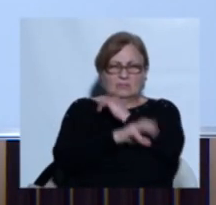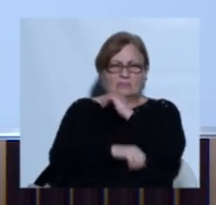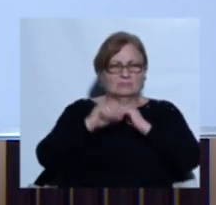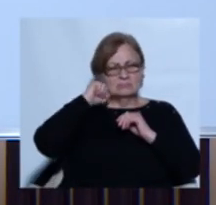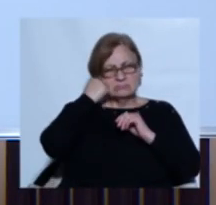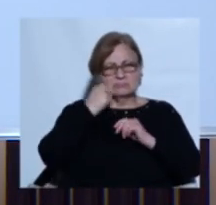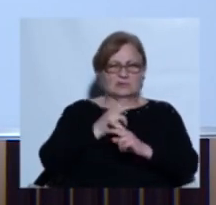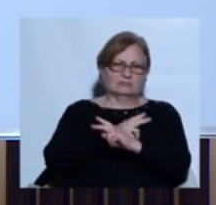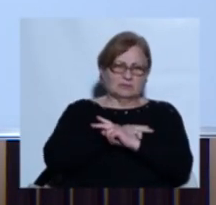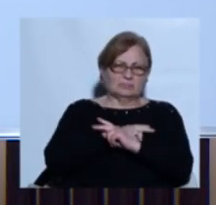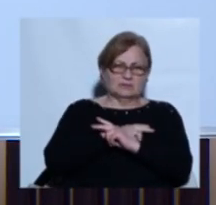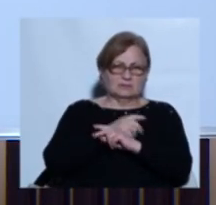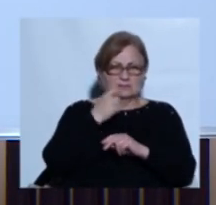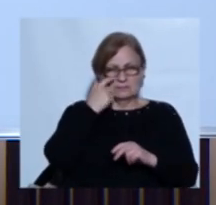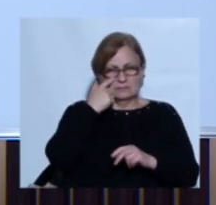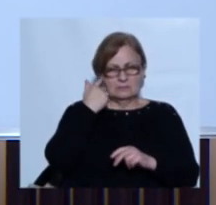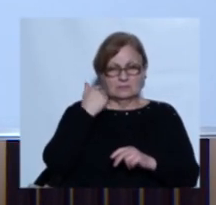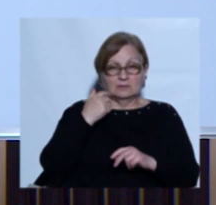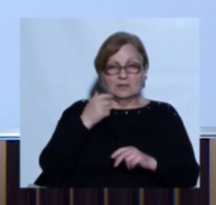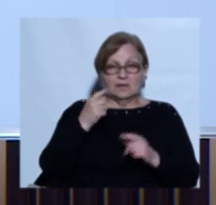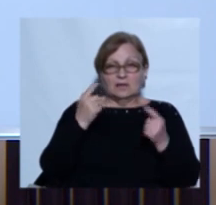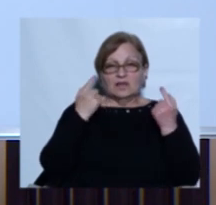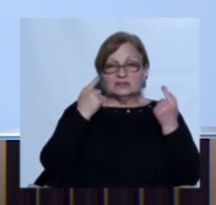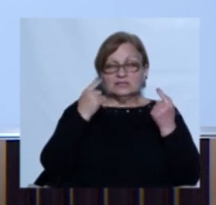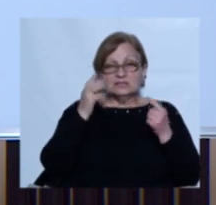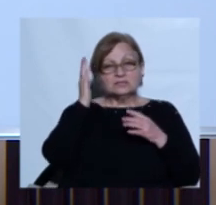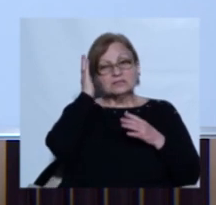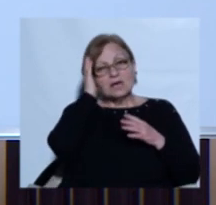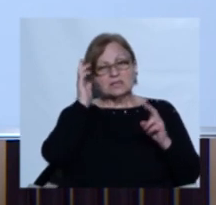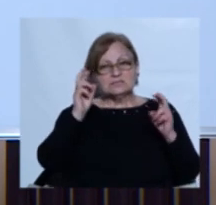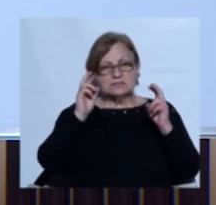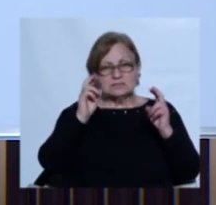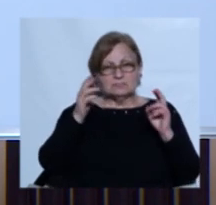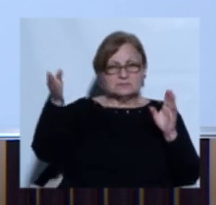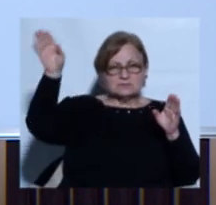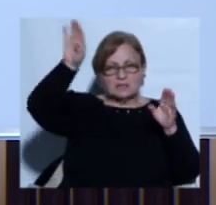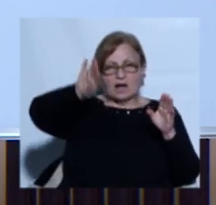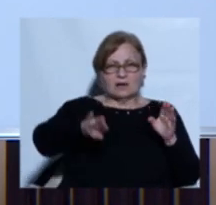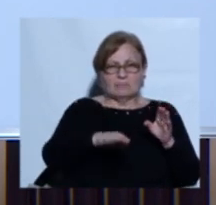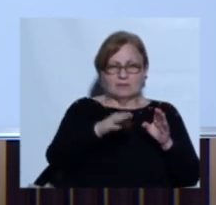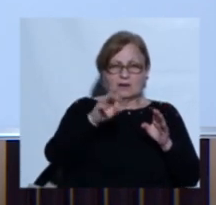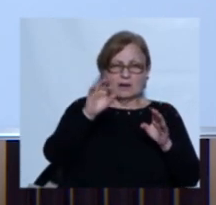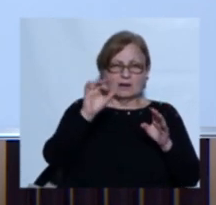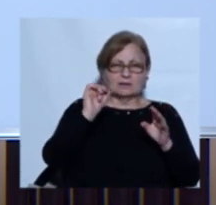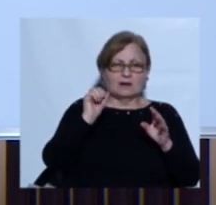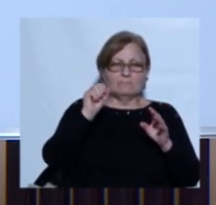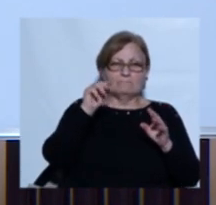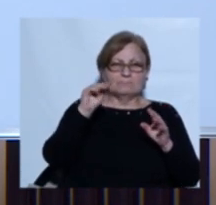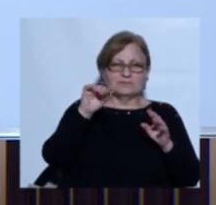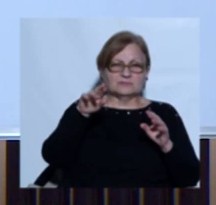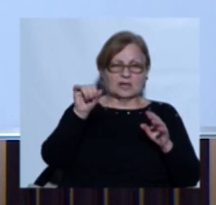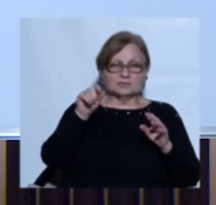ბერდებიან, კვდებიან და დიდი დაძინების ქარაფიდან, როგორც სიტყვის მწერალი,